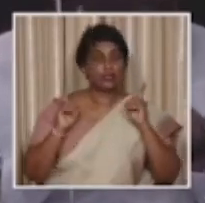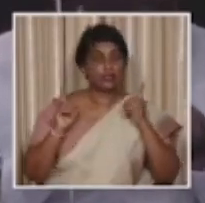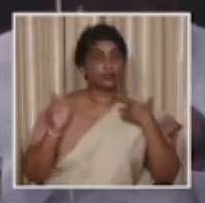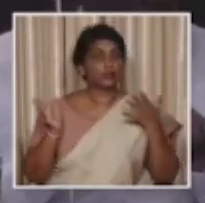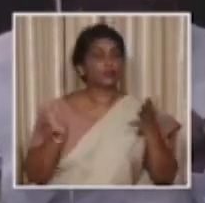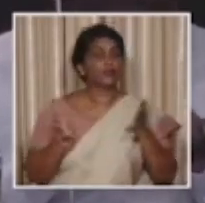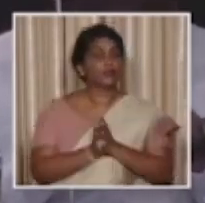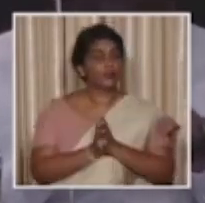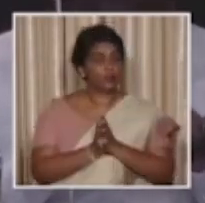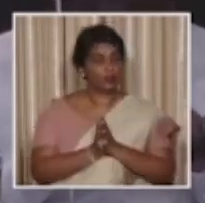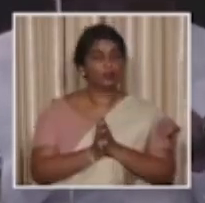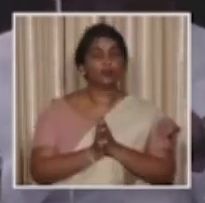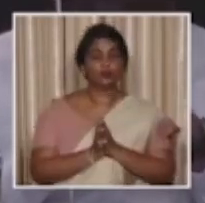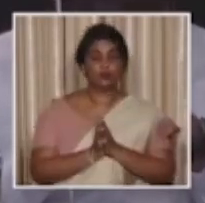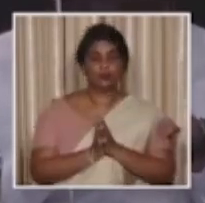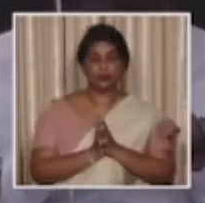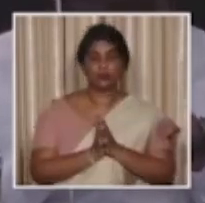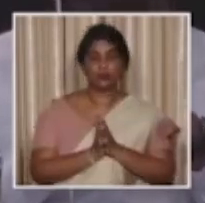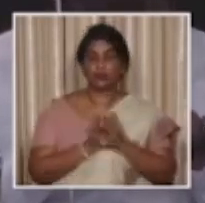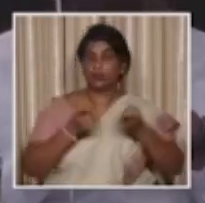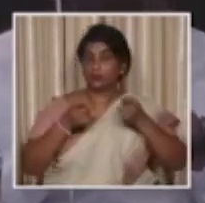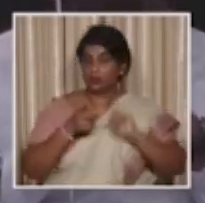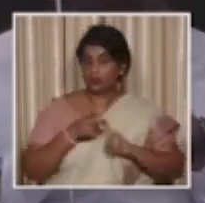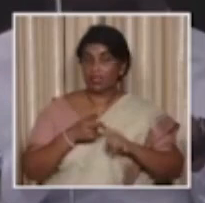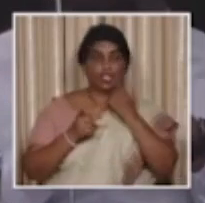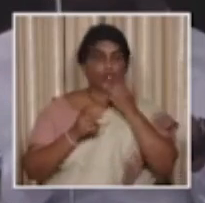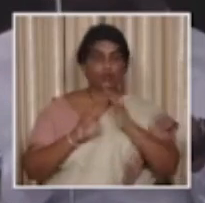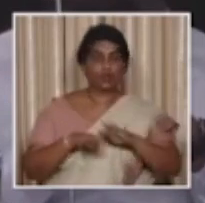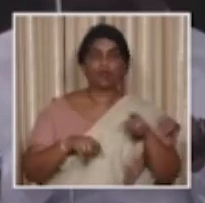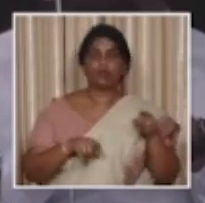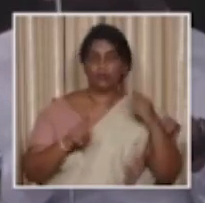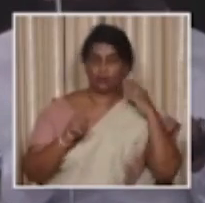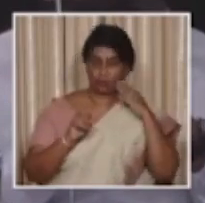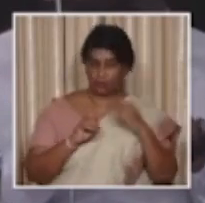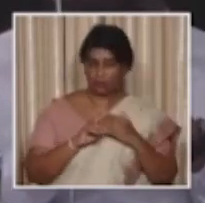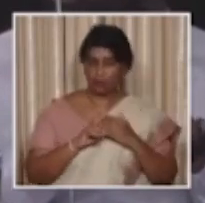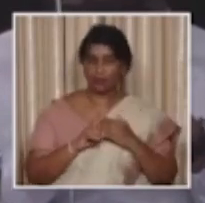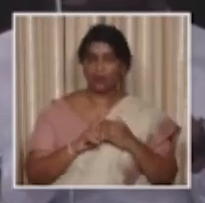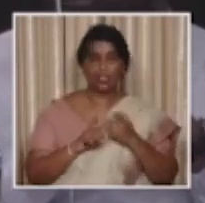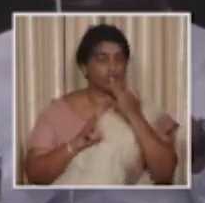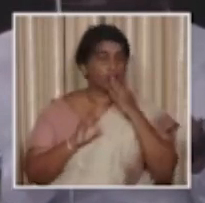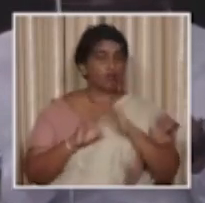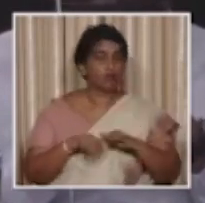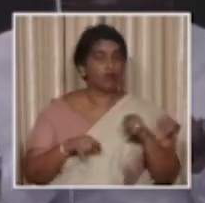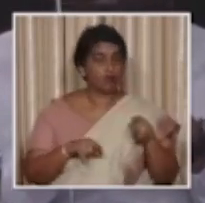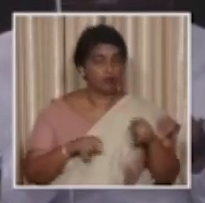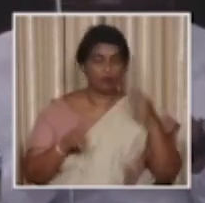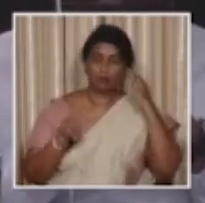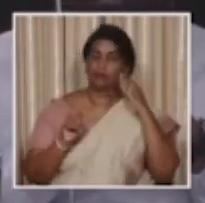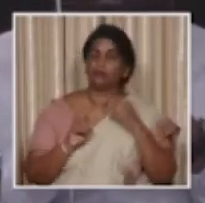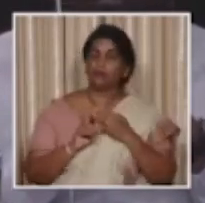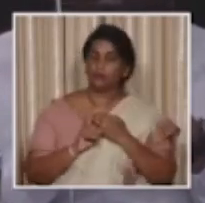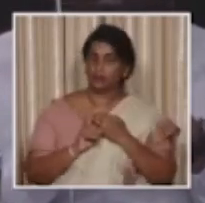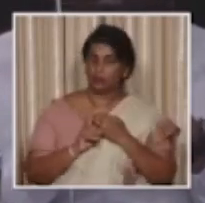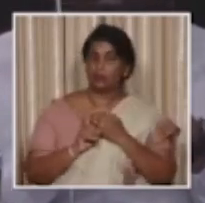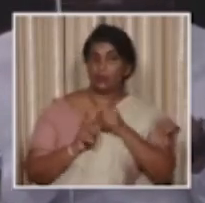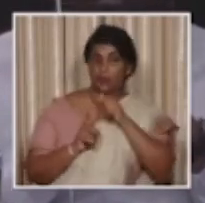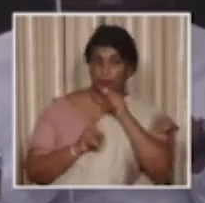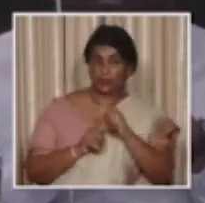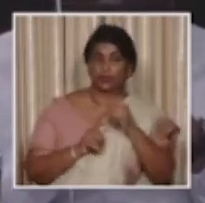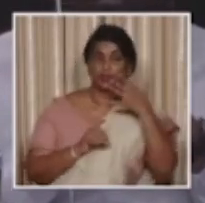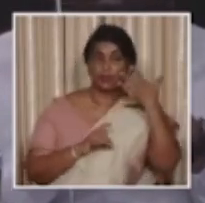එක්කම එන ඊළඟට ඉන්නේ පාසල් දරුවන් පිළිබඳව පාසල් දරුවන් සම්බන්ධයෙන්ුත් හරියට